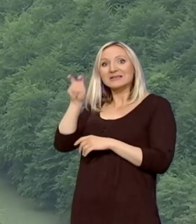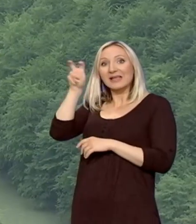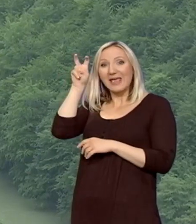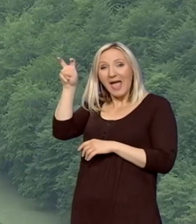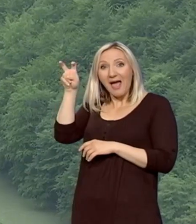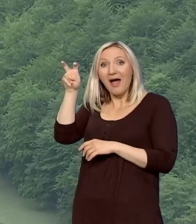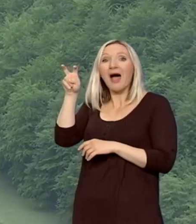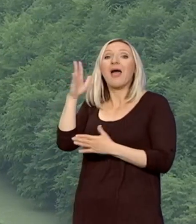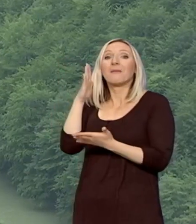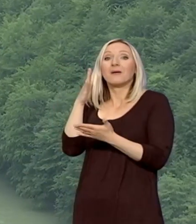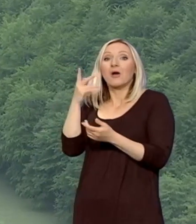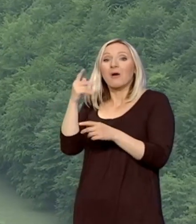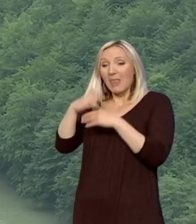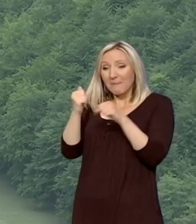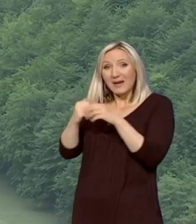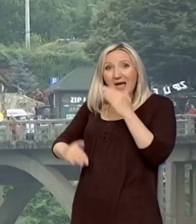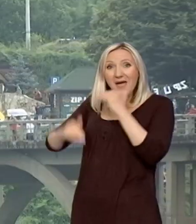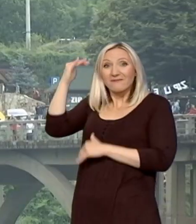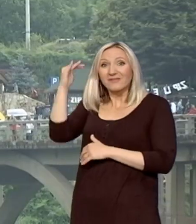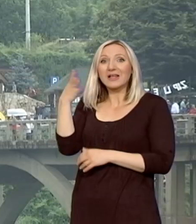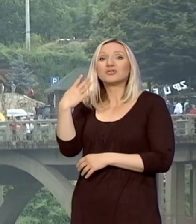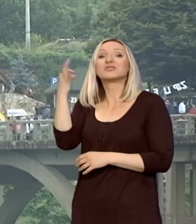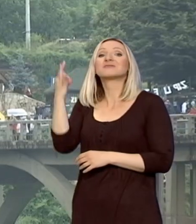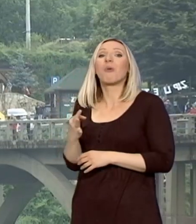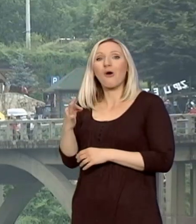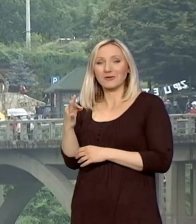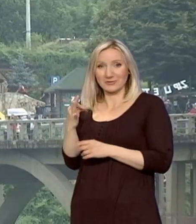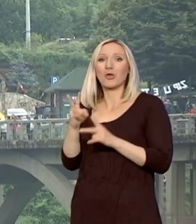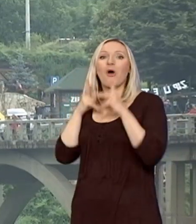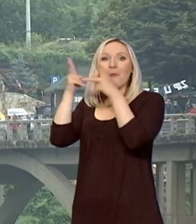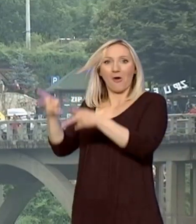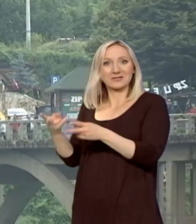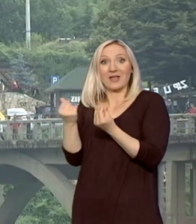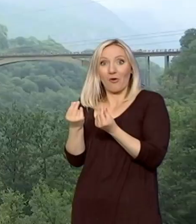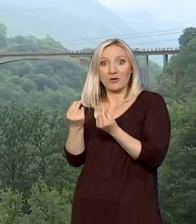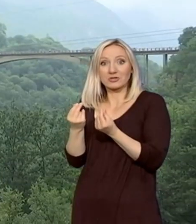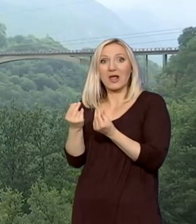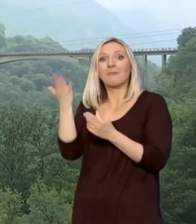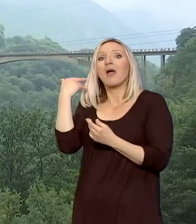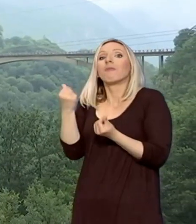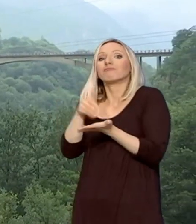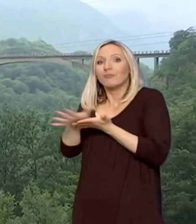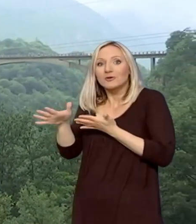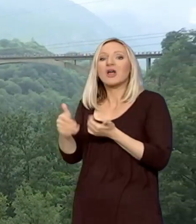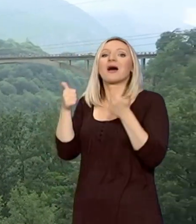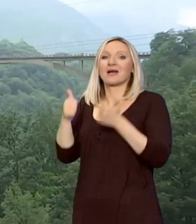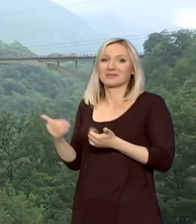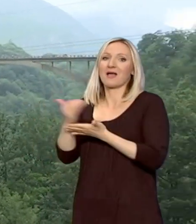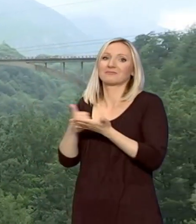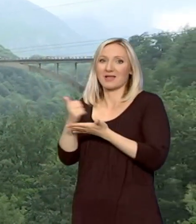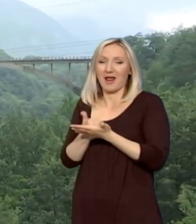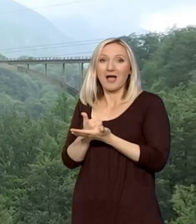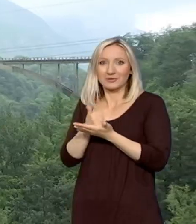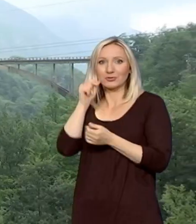čak 40% ukupne cene mosta. Tada je koštao, a danas donosi novac okolnim ugostiteljima i vlasnicima takozvanih